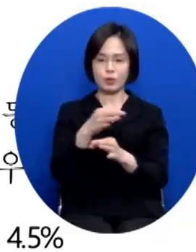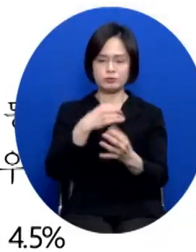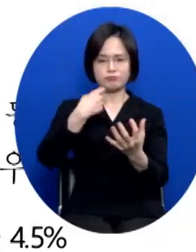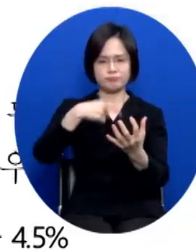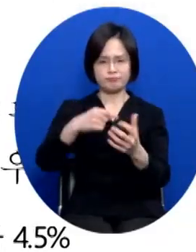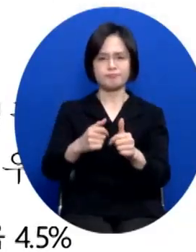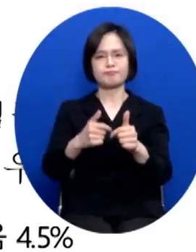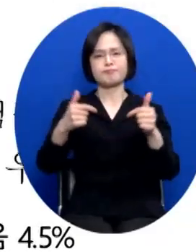상황이라고 진단했습니다